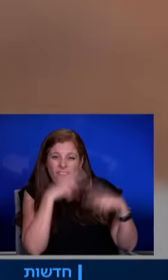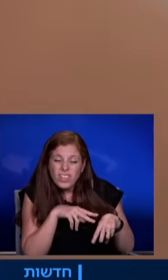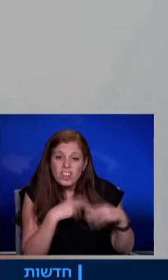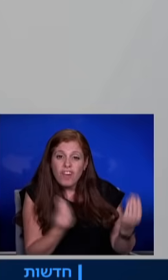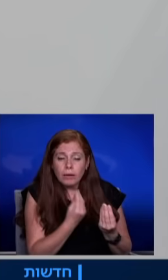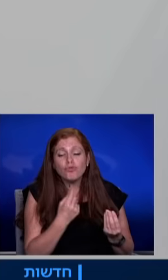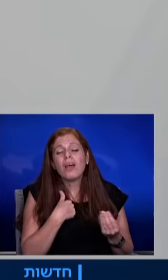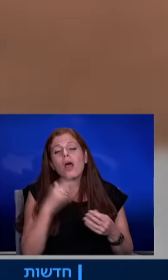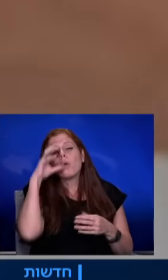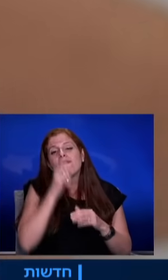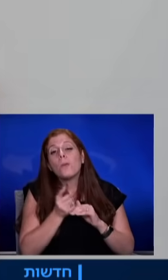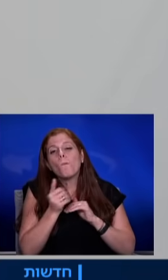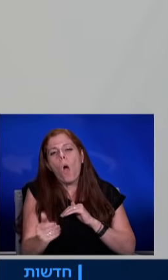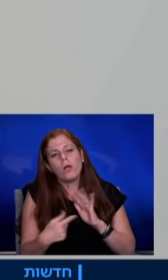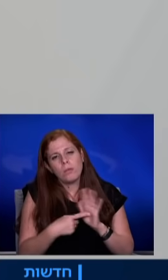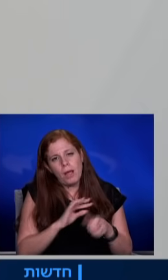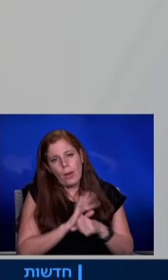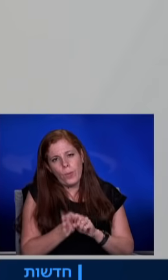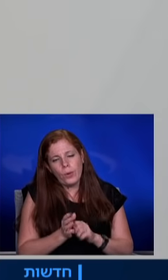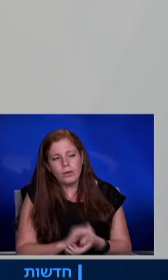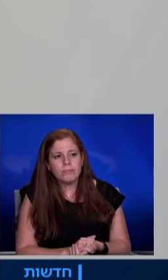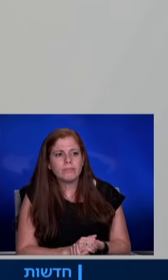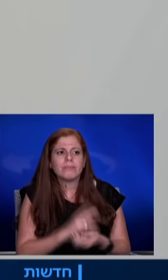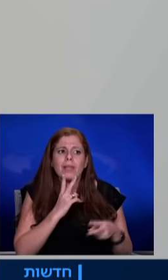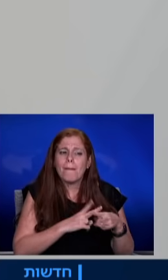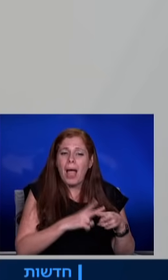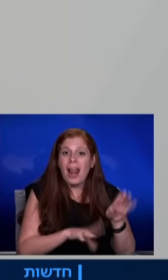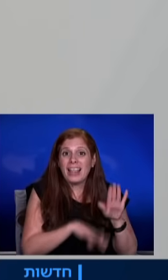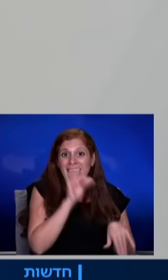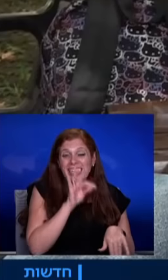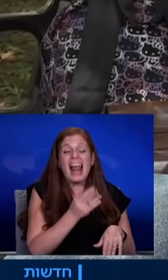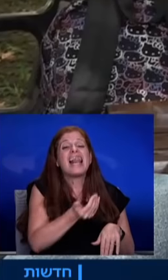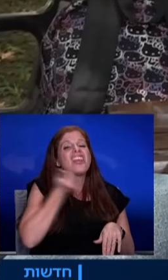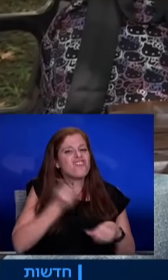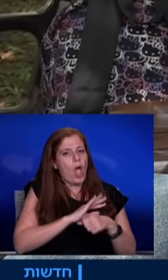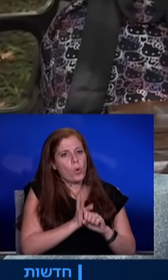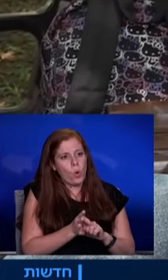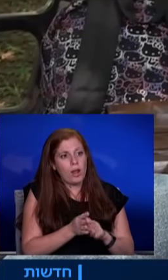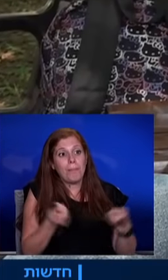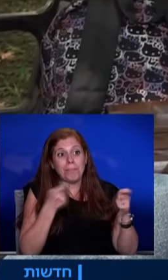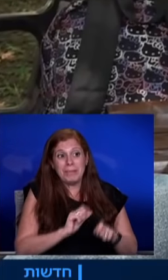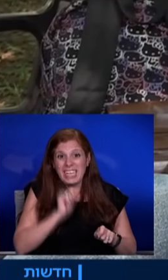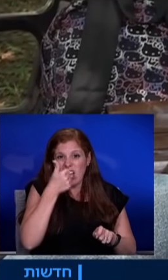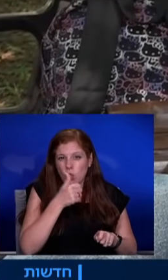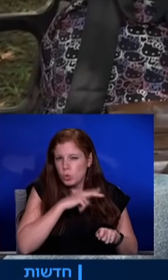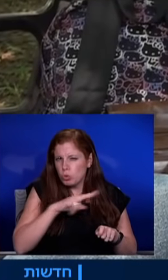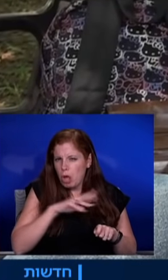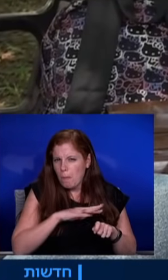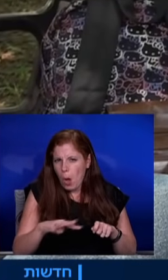יותר בגלל הקורונה. המחלה התגלתה לפני הקורונה, סגר הראשון, 3-4